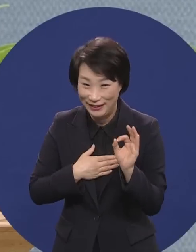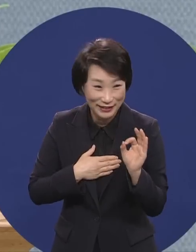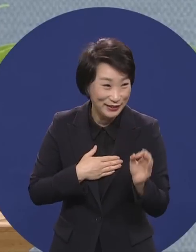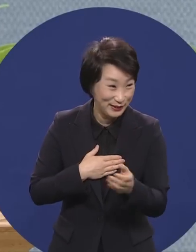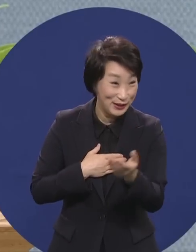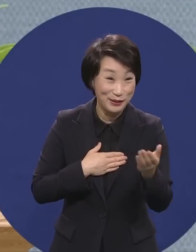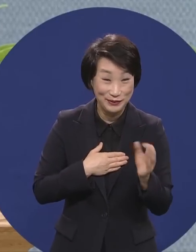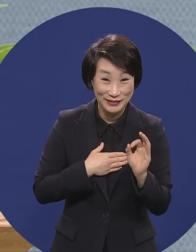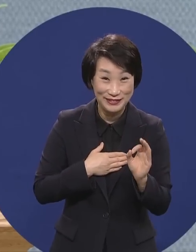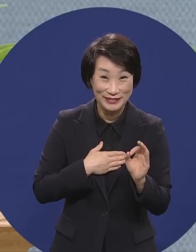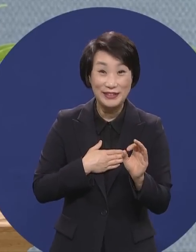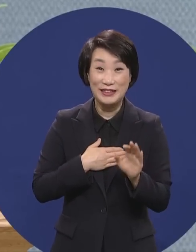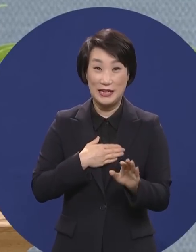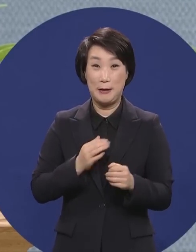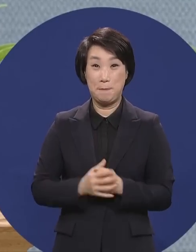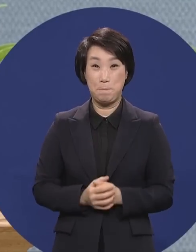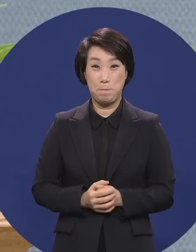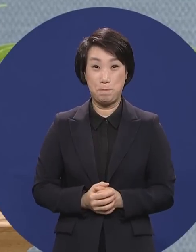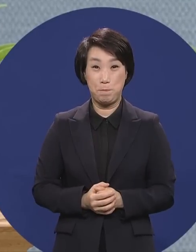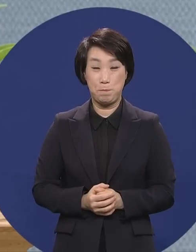알아들었어요?